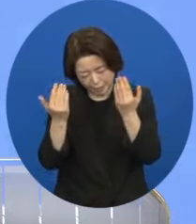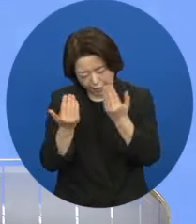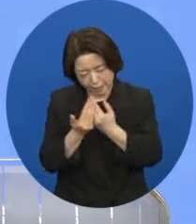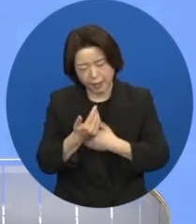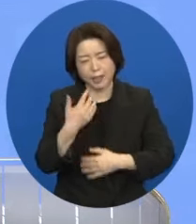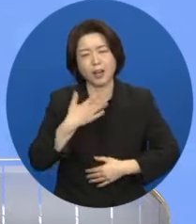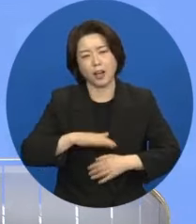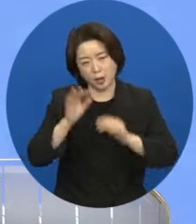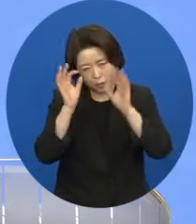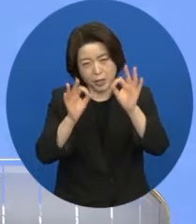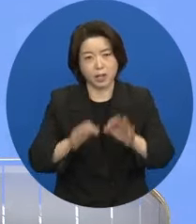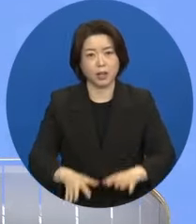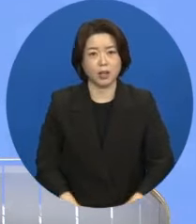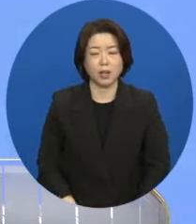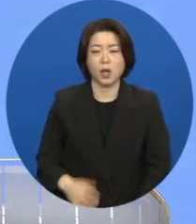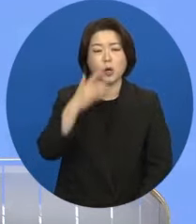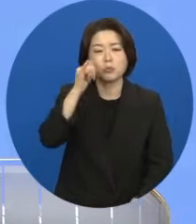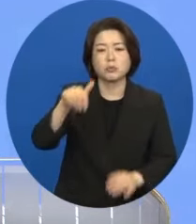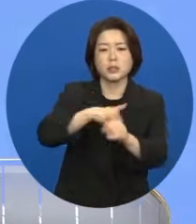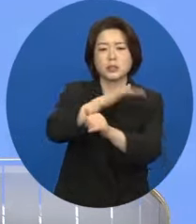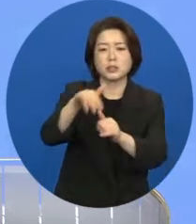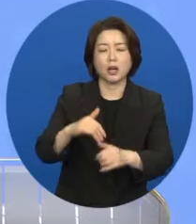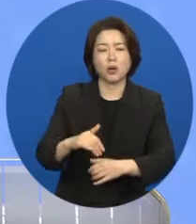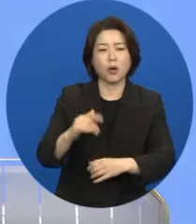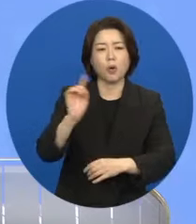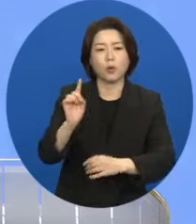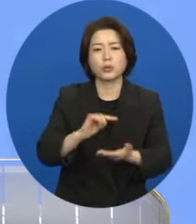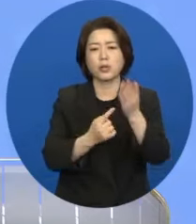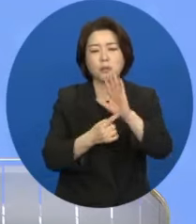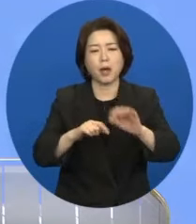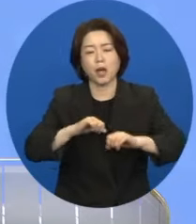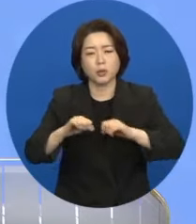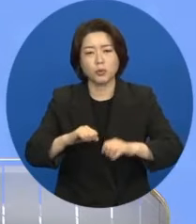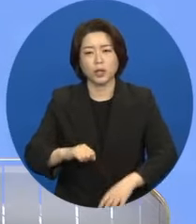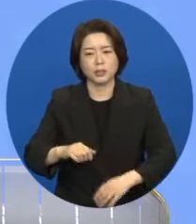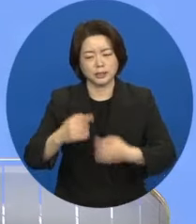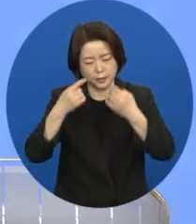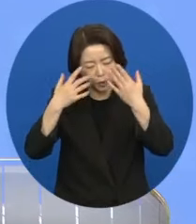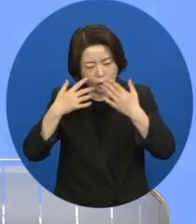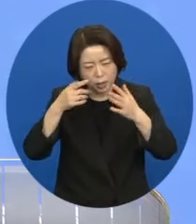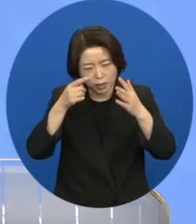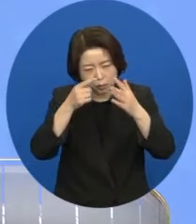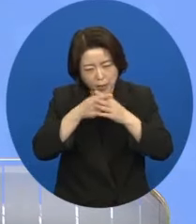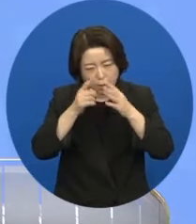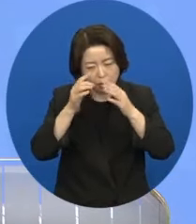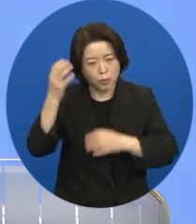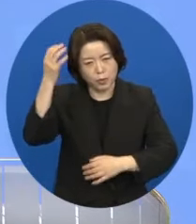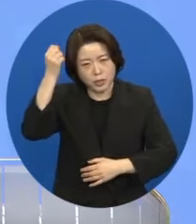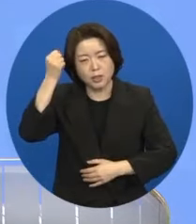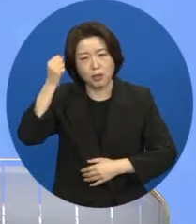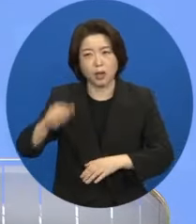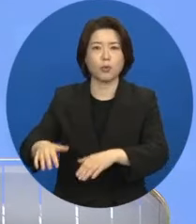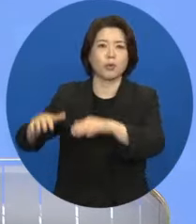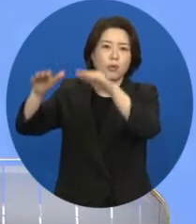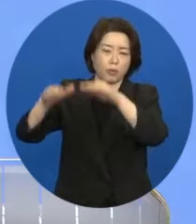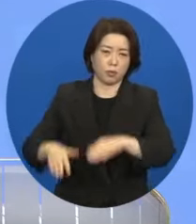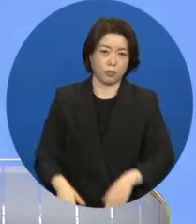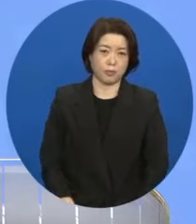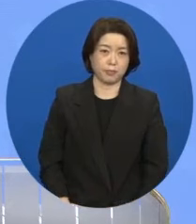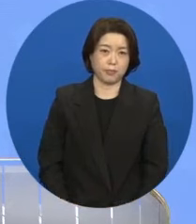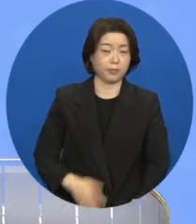상황 가운데 어떻게 반응하는지를 아이들은요 너무나 정확하게 보고 기억한다는 것입니다 어제 아이들과